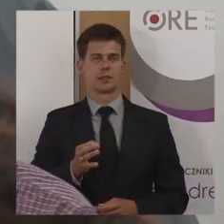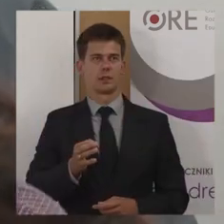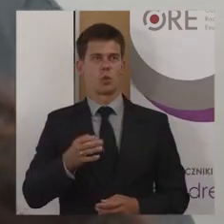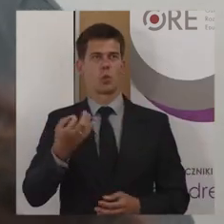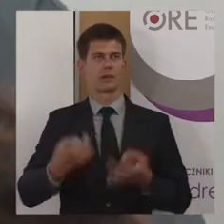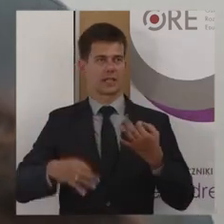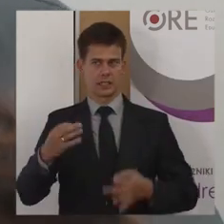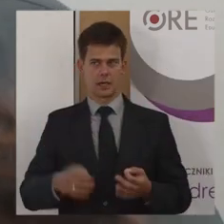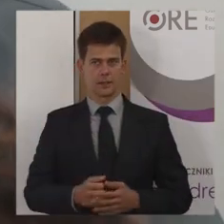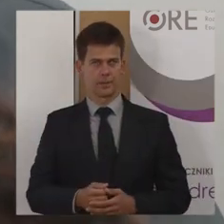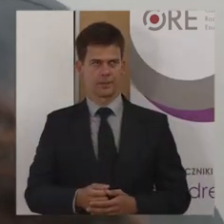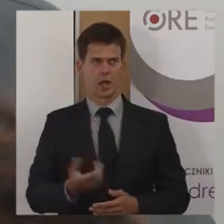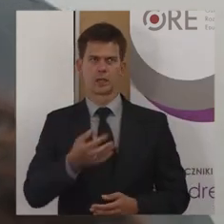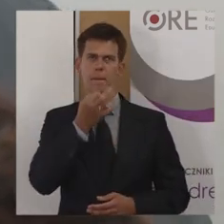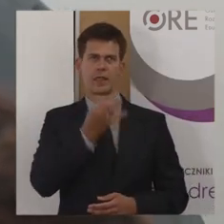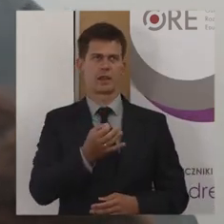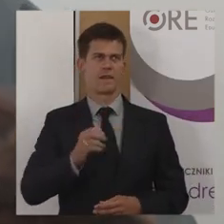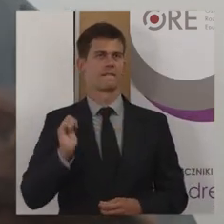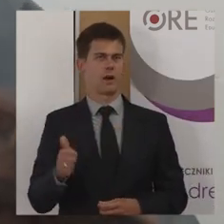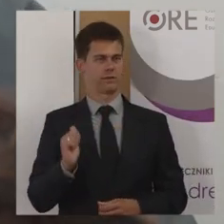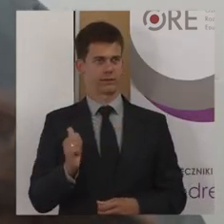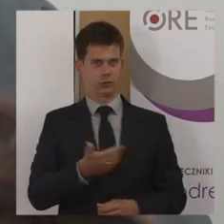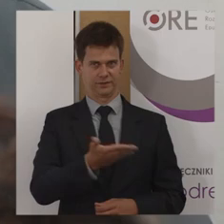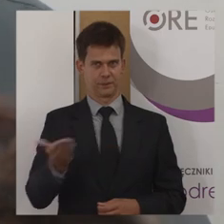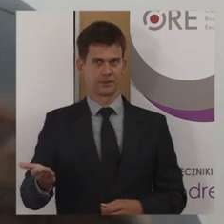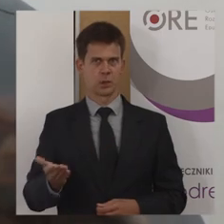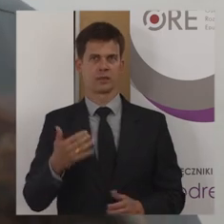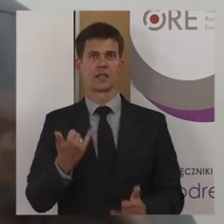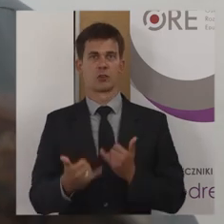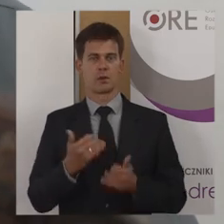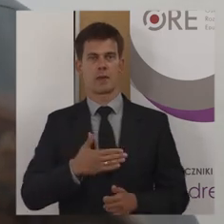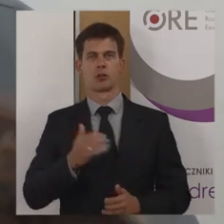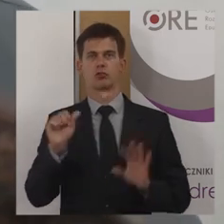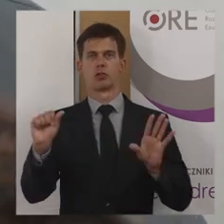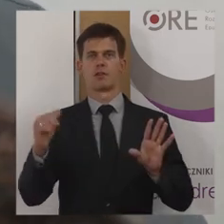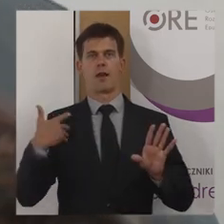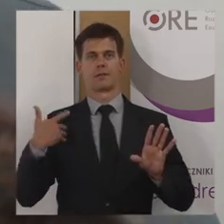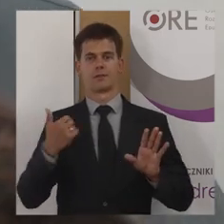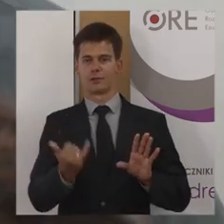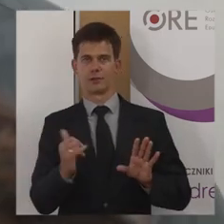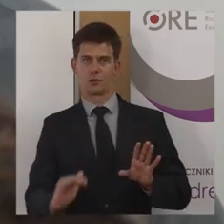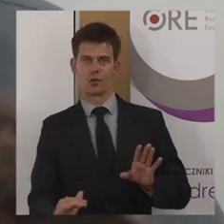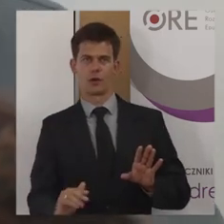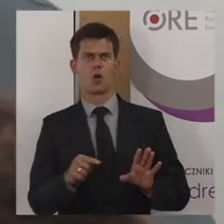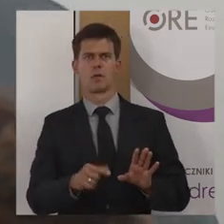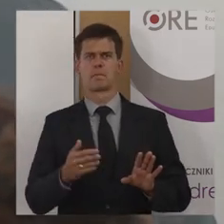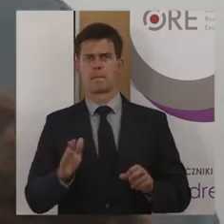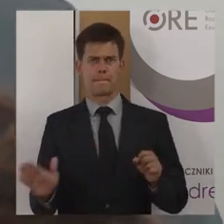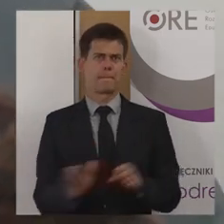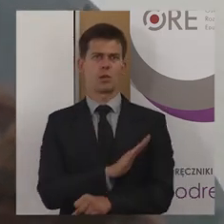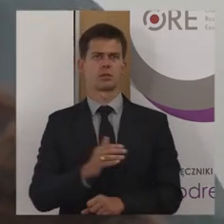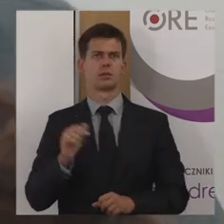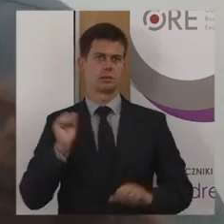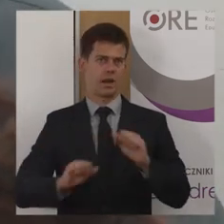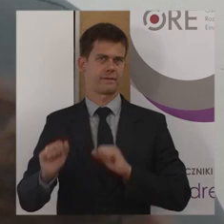pytanie, czy fachowców, tak? Czy to nie jest tak, że jeżeli mamy 6-letnie dziecko pełnosprawne, 6-letnie